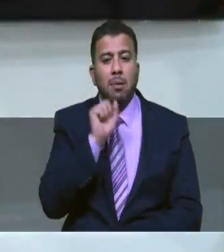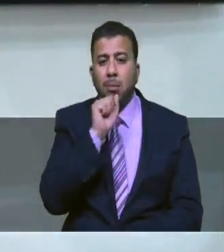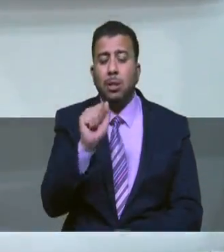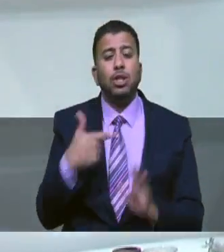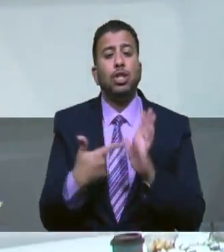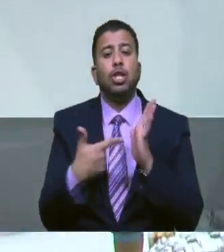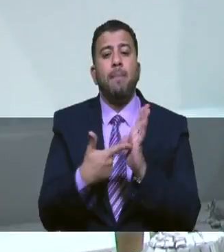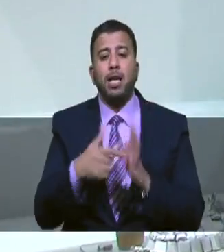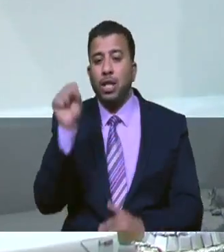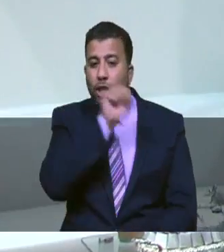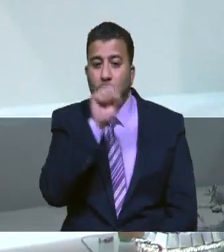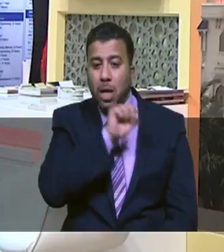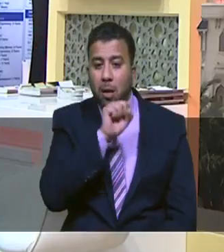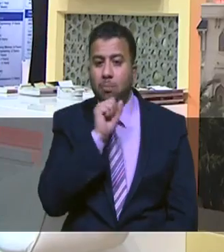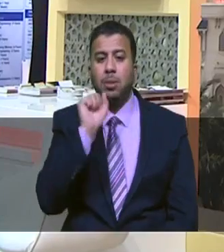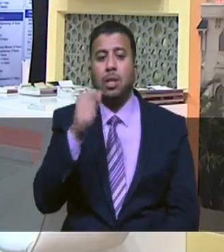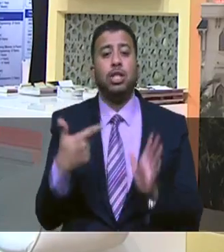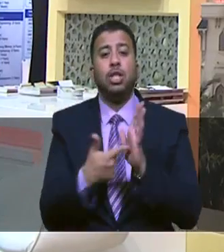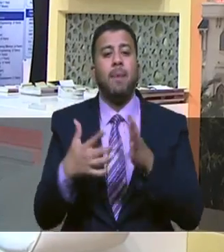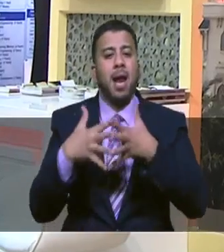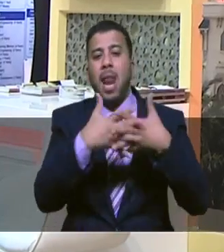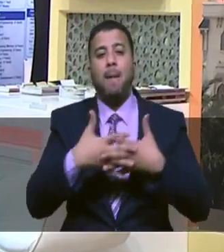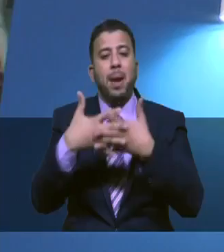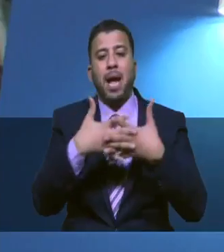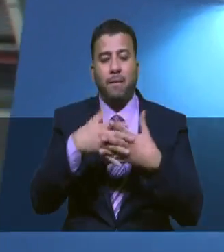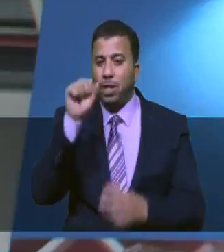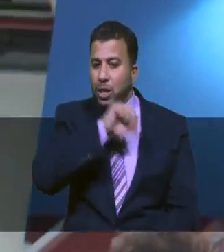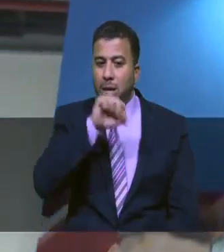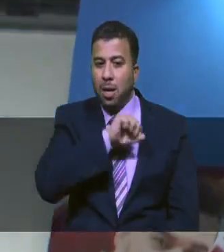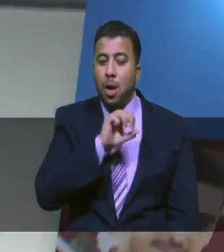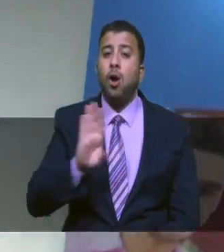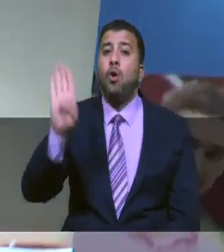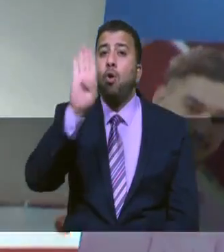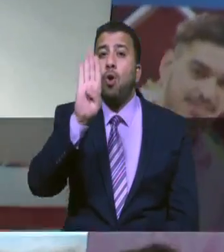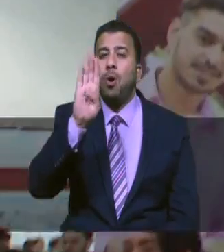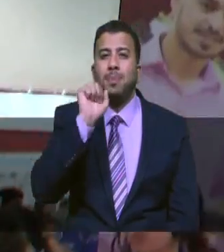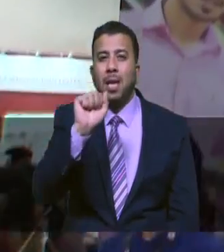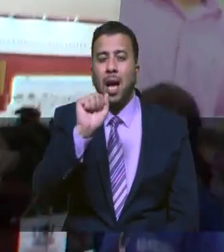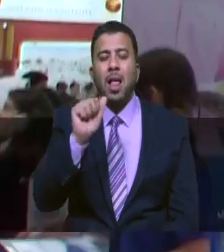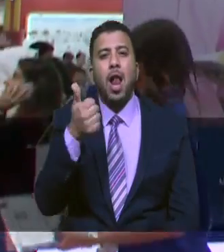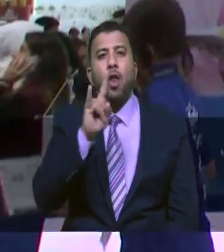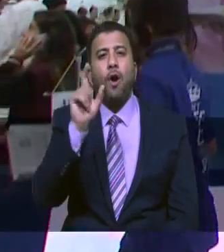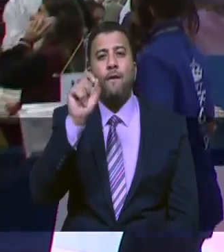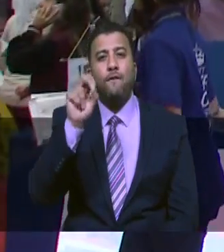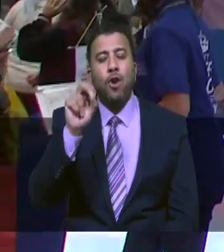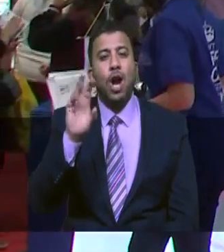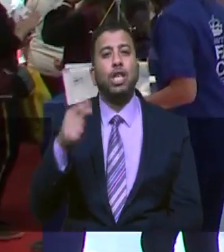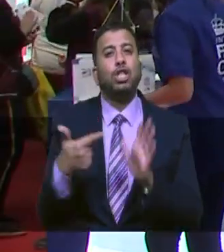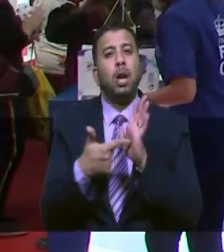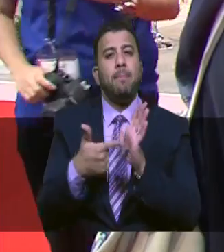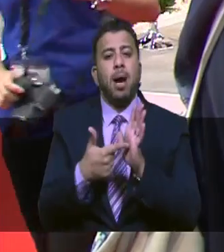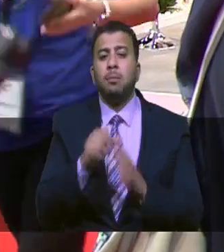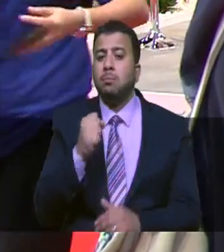عبر جامعة الشارقة والجامعة الأمريكية في الشارقة وكلية الأفق الجامعية، لتستعرض من